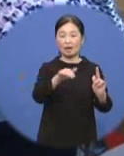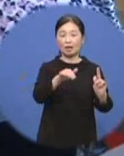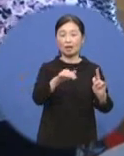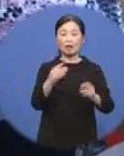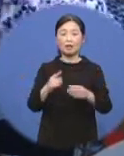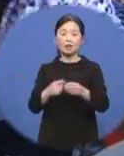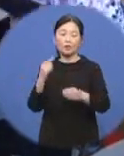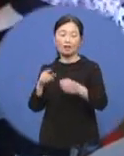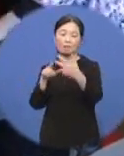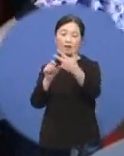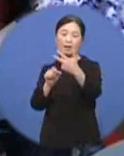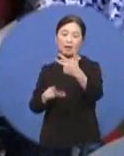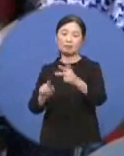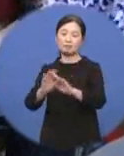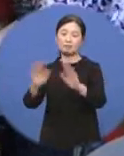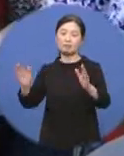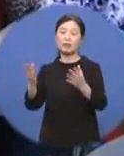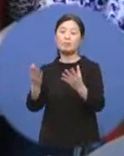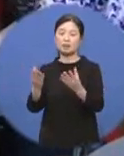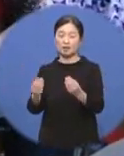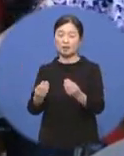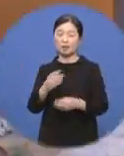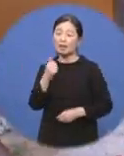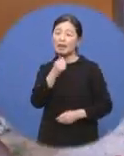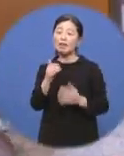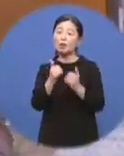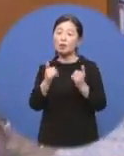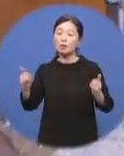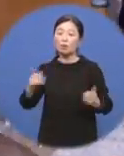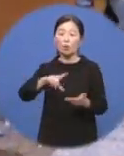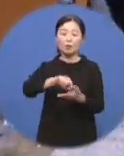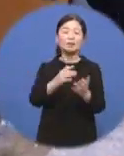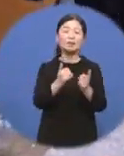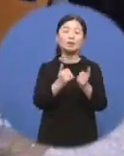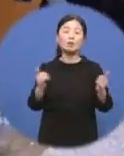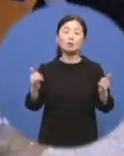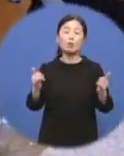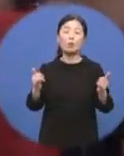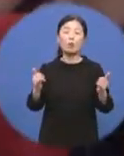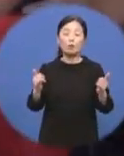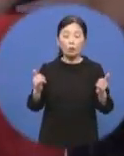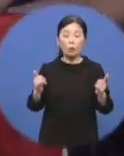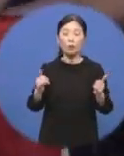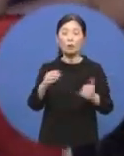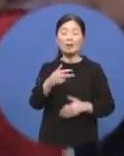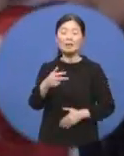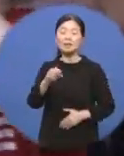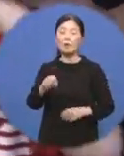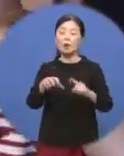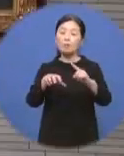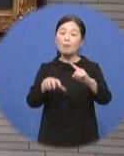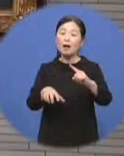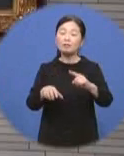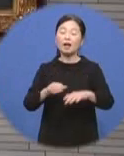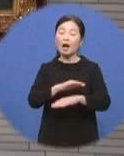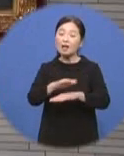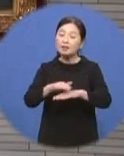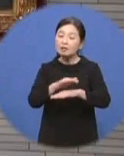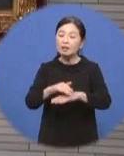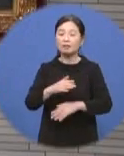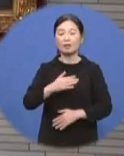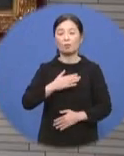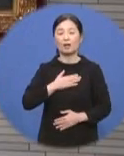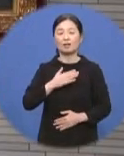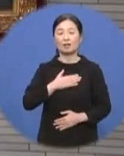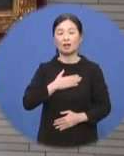、でガイドさんの方とか地域住民の方々が本当にジオパークを愛しているなということが実感できまして、で、